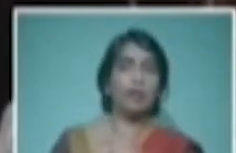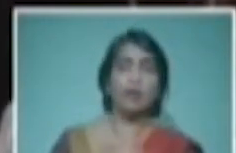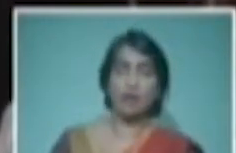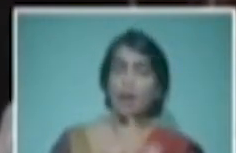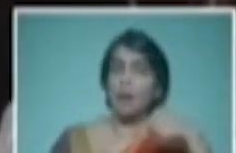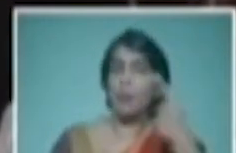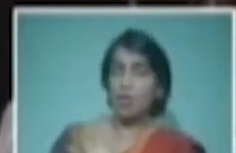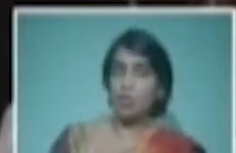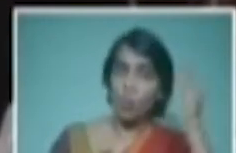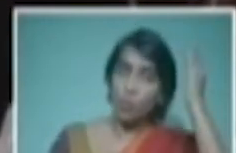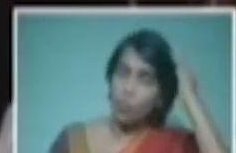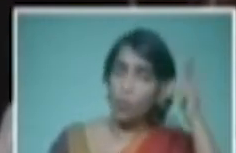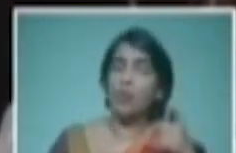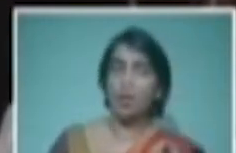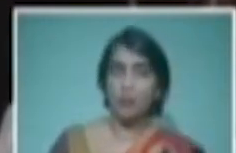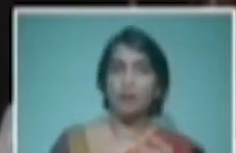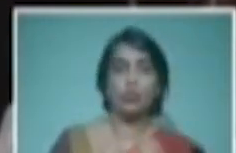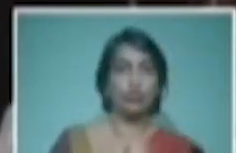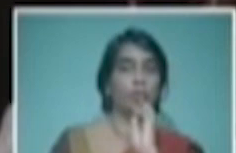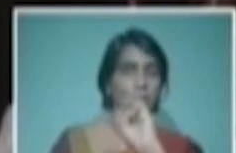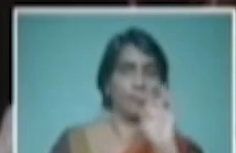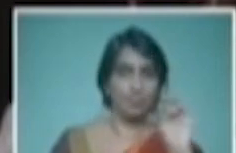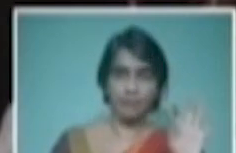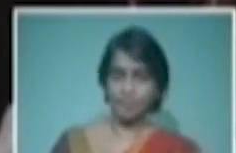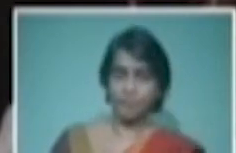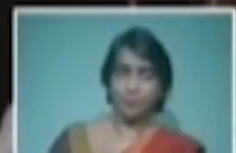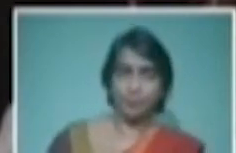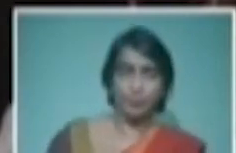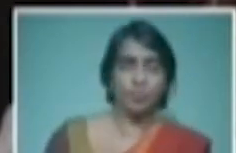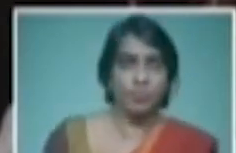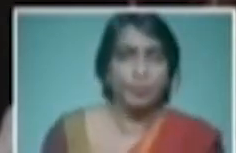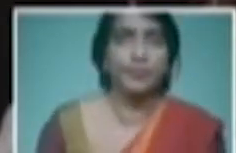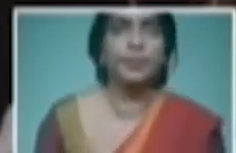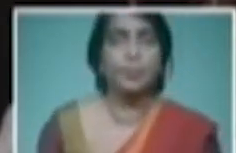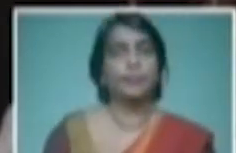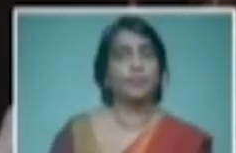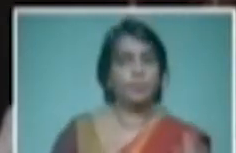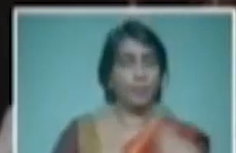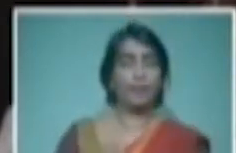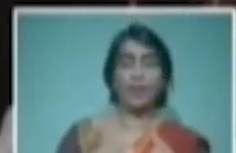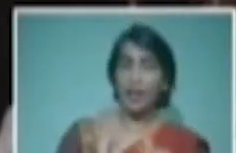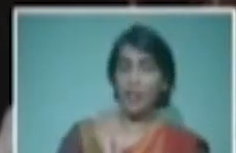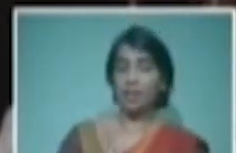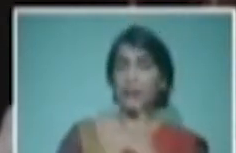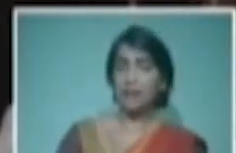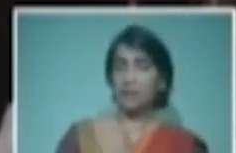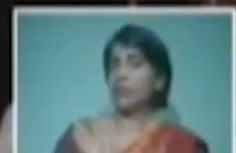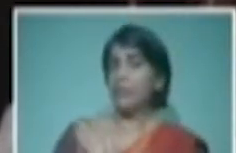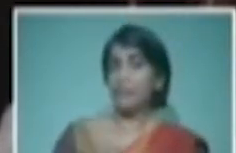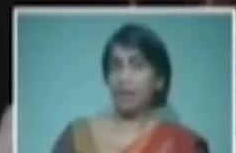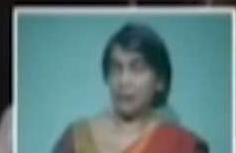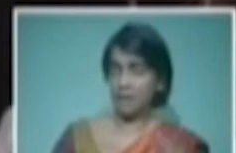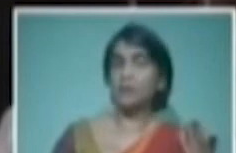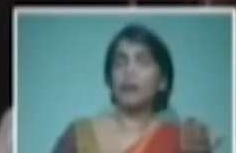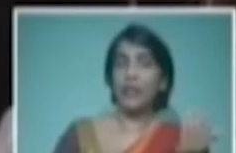ලබන අවුරුද්දේ මුල් කාර්තුව තුල පත්වීම් ලබා දීමට නියමිතව තිබෙනවා ඊට අමතරව අපස උසස් පෙළ ගුරුපුර අපාඩු හා